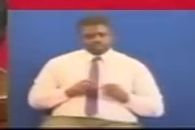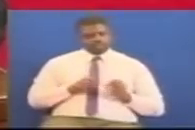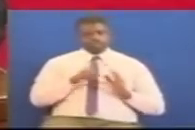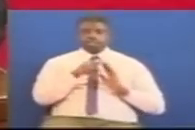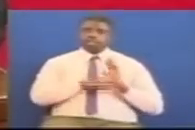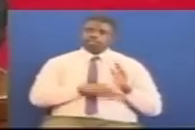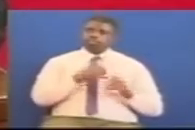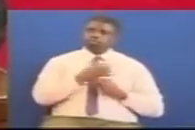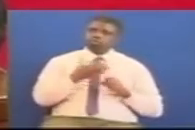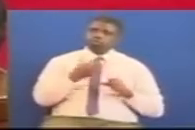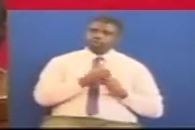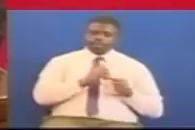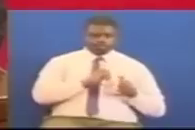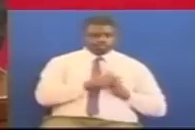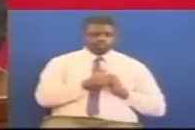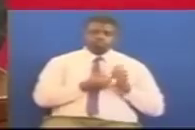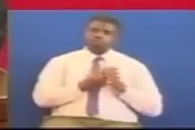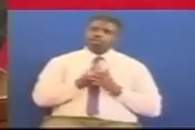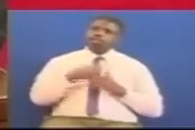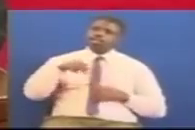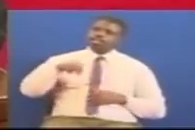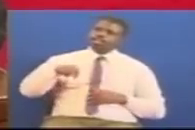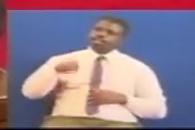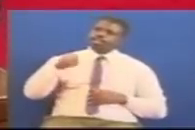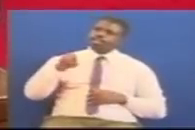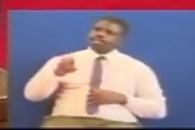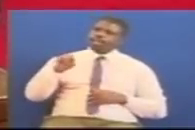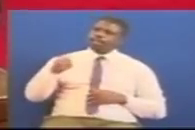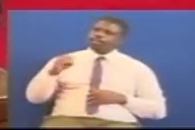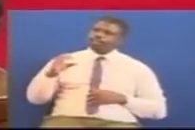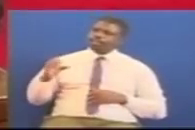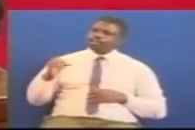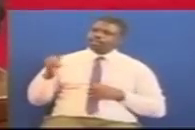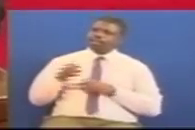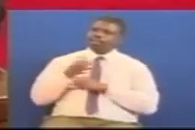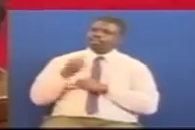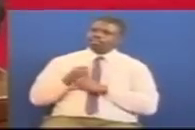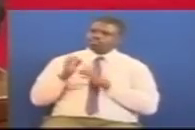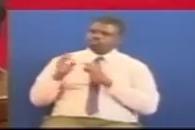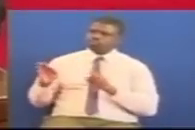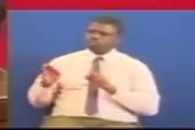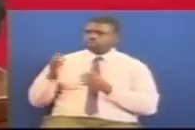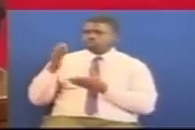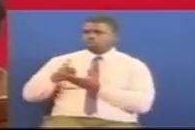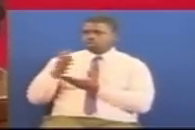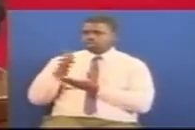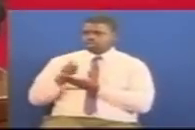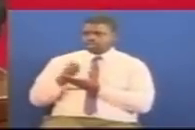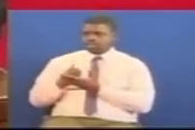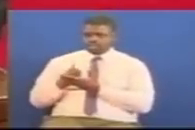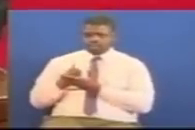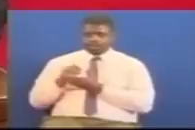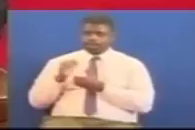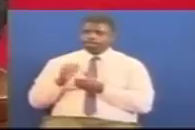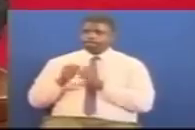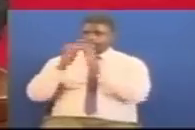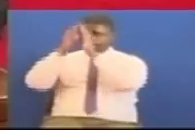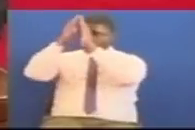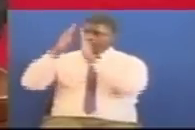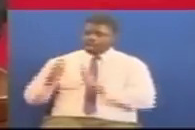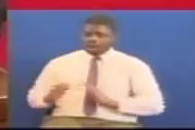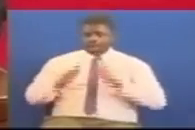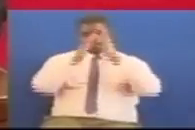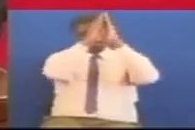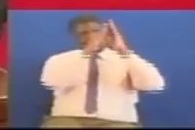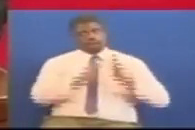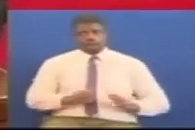ni kupata kibali kutoka NEMKI. Wamekuwa wakifanya kazi nzuri sana ndugu zetu wa NEMKI wa kuhakikisha kwamba minara inakopelekwa lazima kusiwe